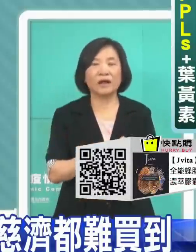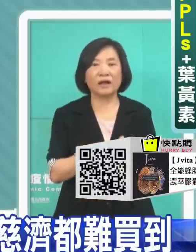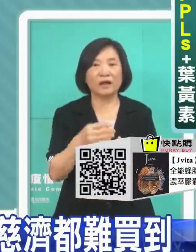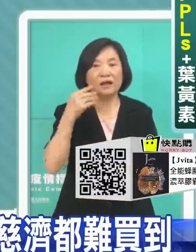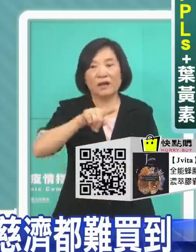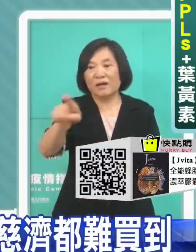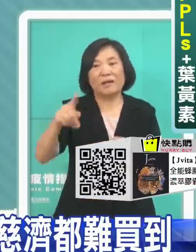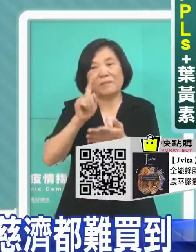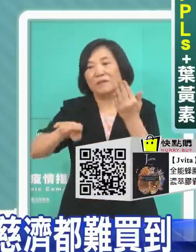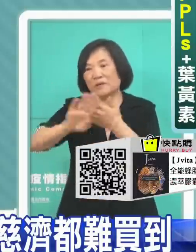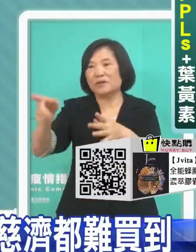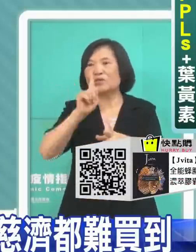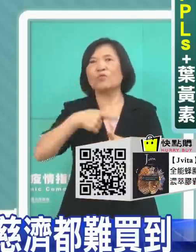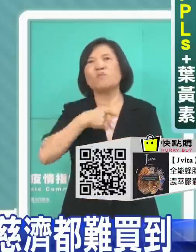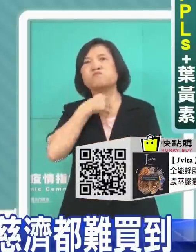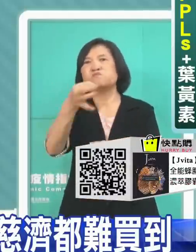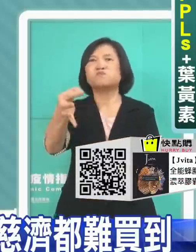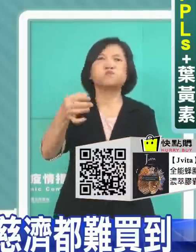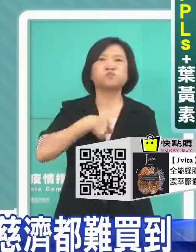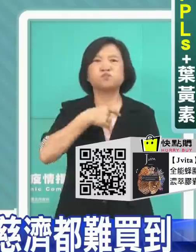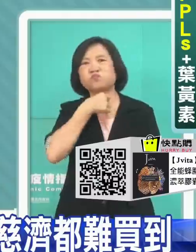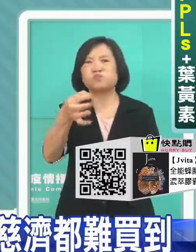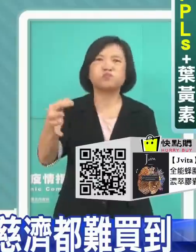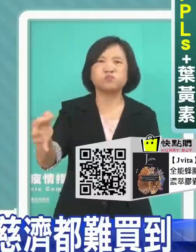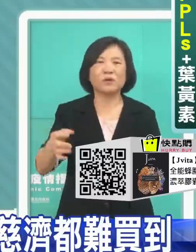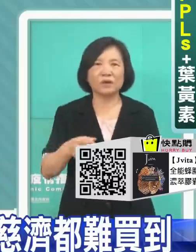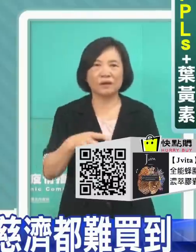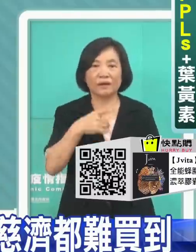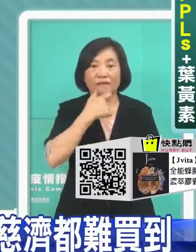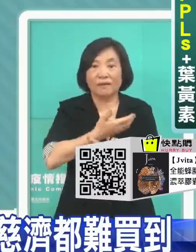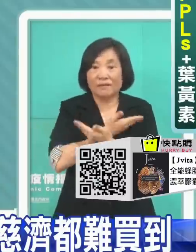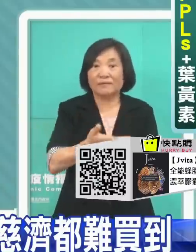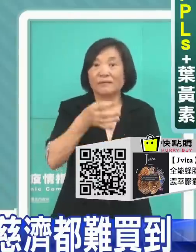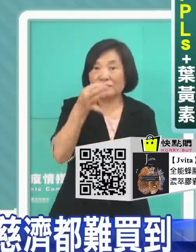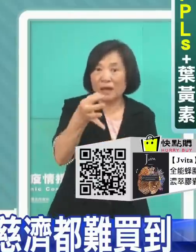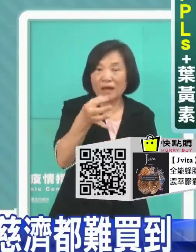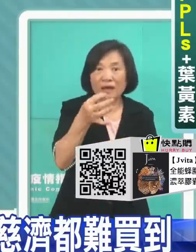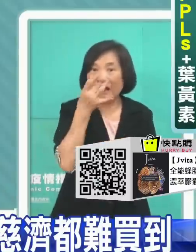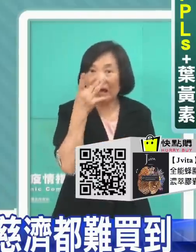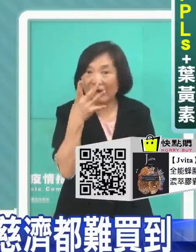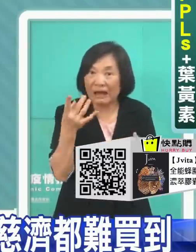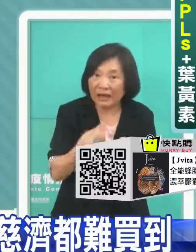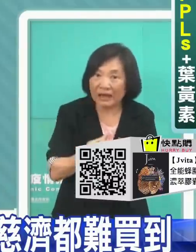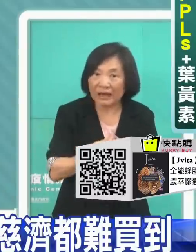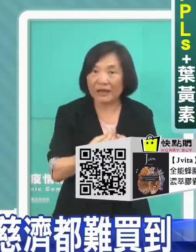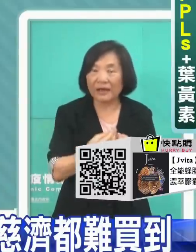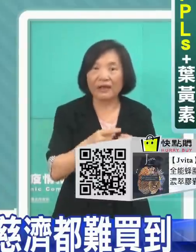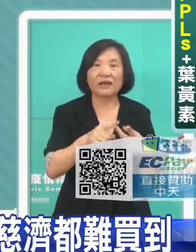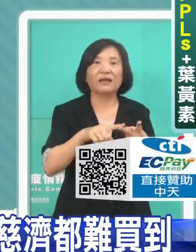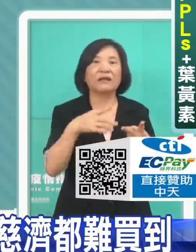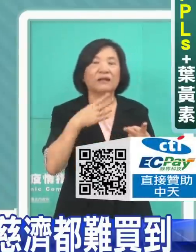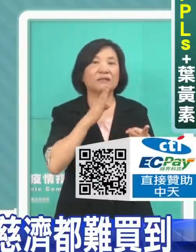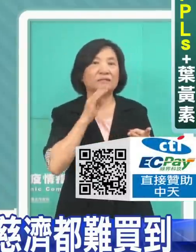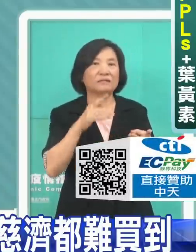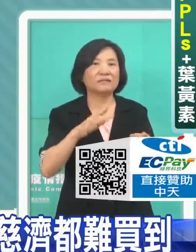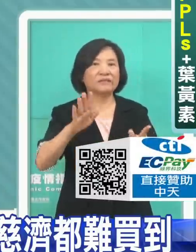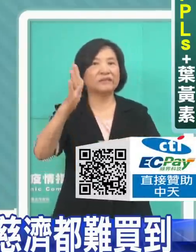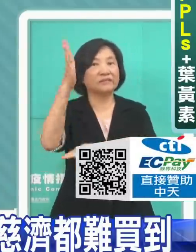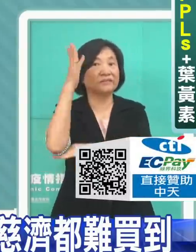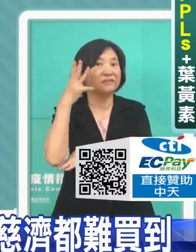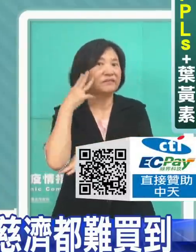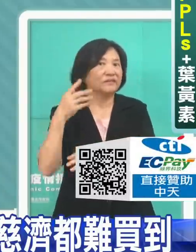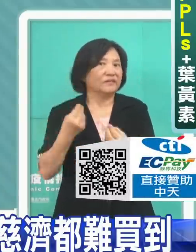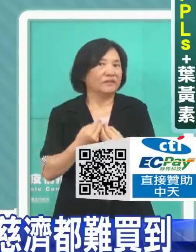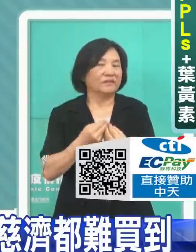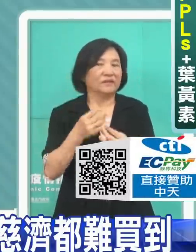个，我就觉得这样的。所以我当时讲说，如果连慈济都买不进来，你知道吗？在当前的政治氛围下，我不